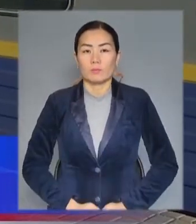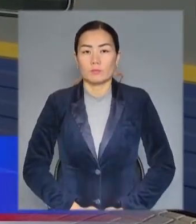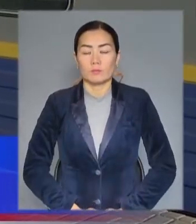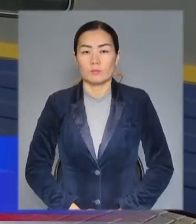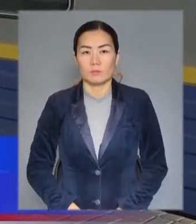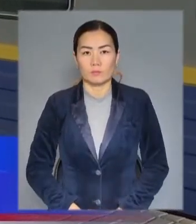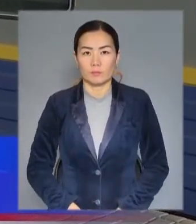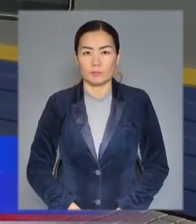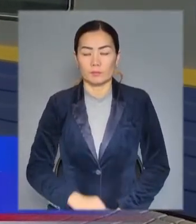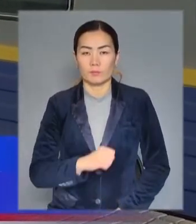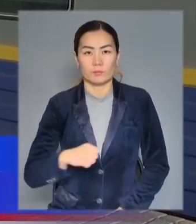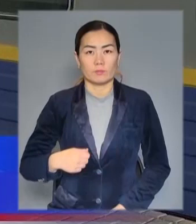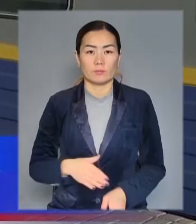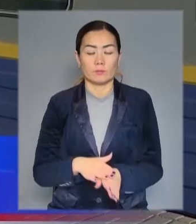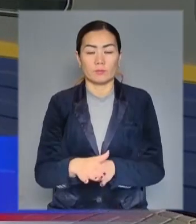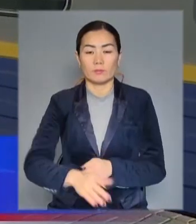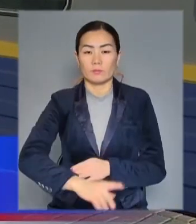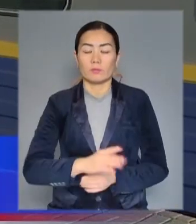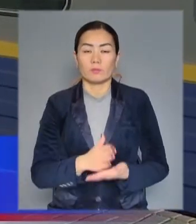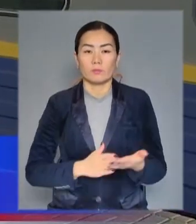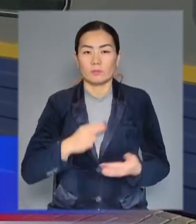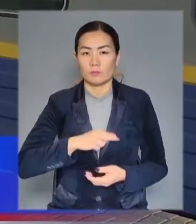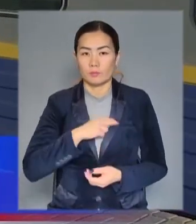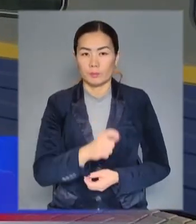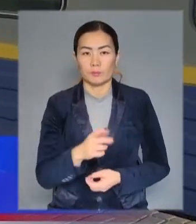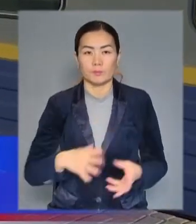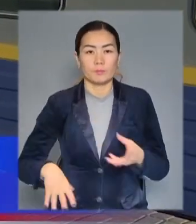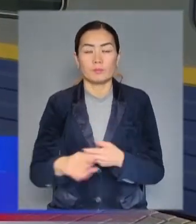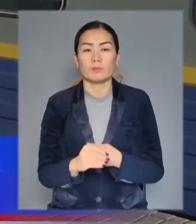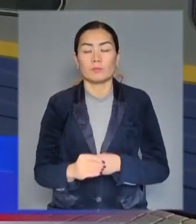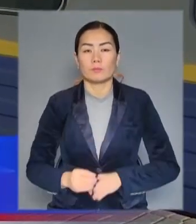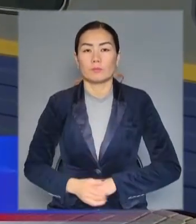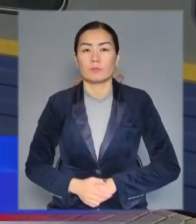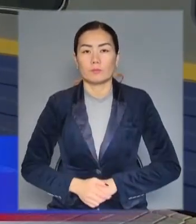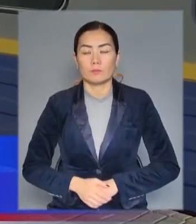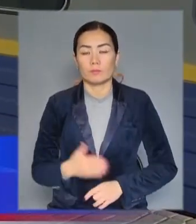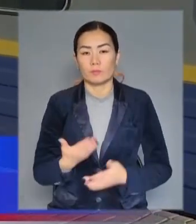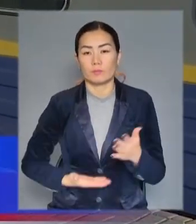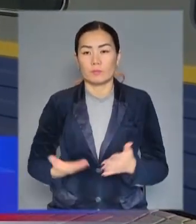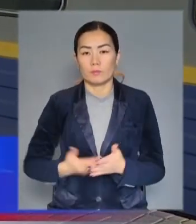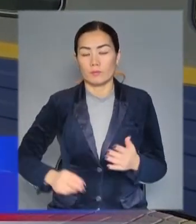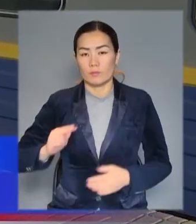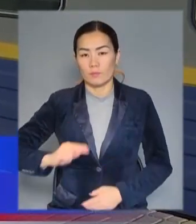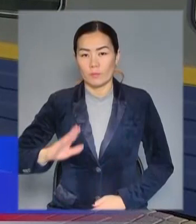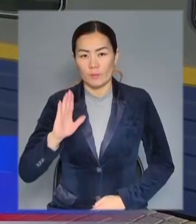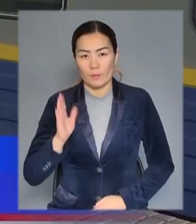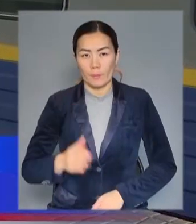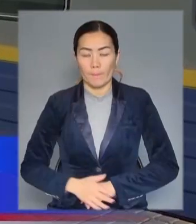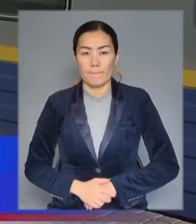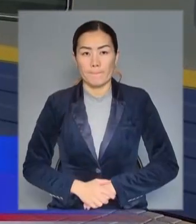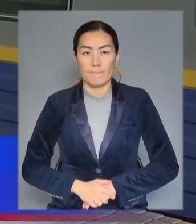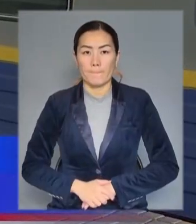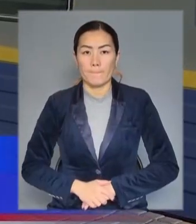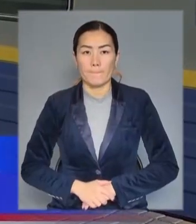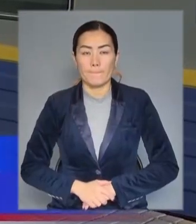өздері қызмет атқаруға аттанатын әскери құрылымдардың қызметтері бойынша түсініктеме жұмыстар жүргізілді.